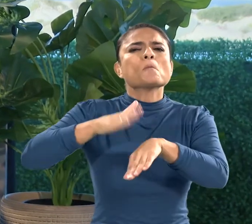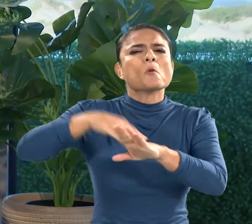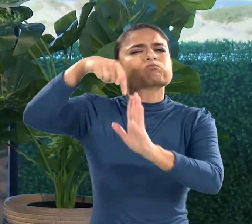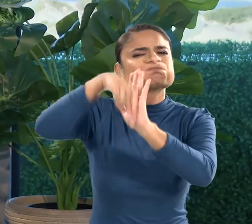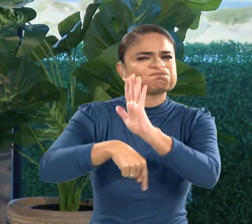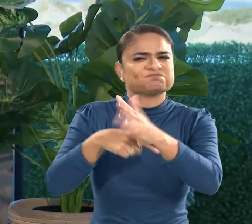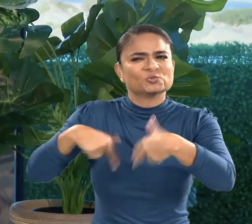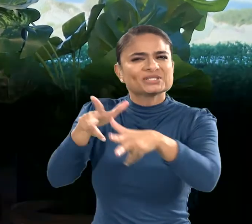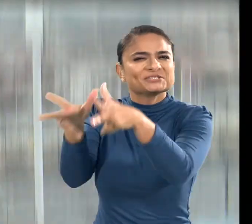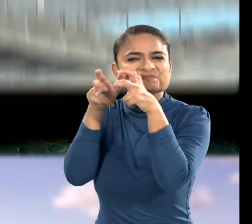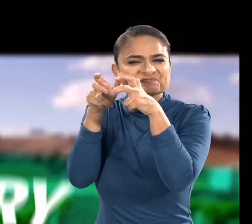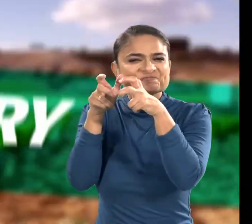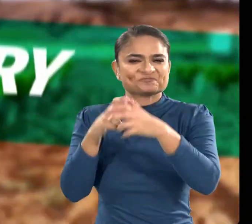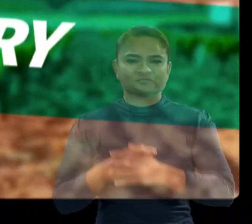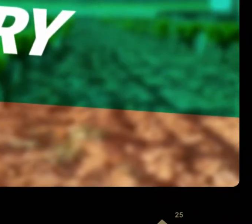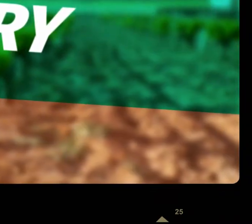hulle. Kom ons gaan loer in.